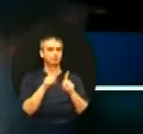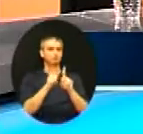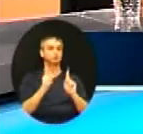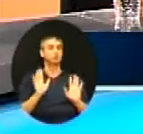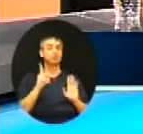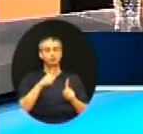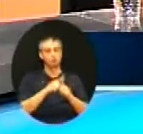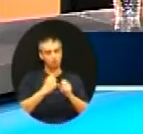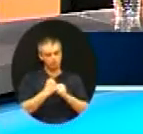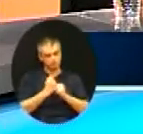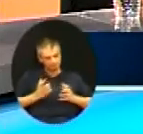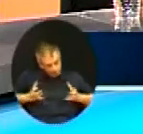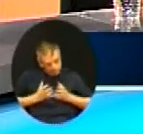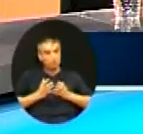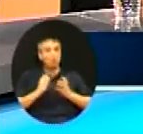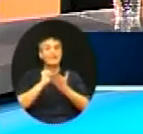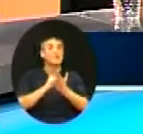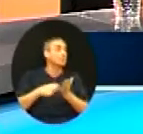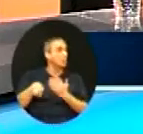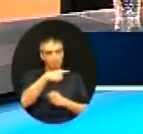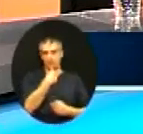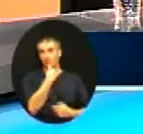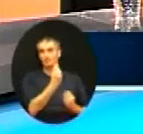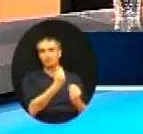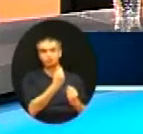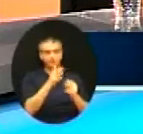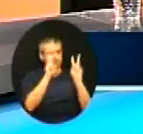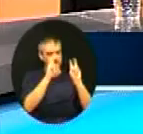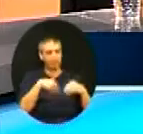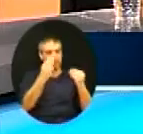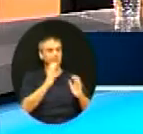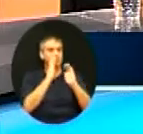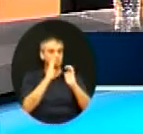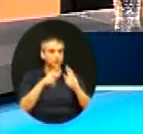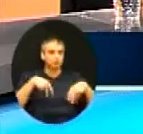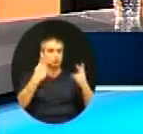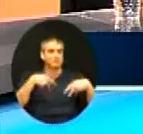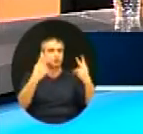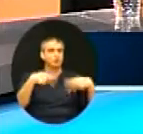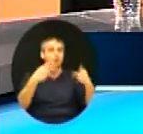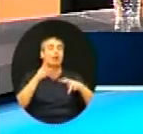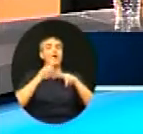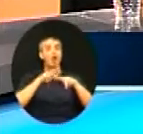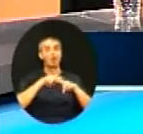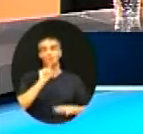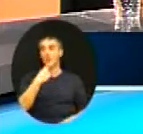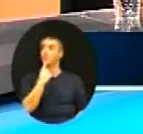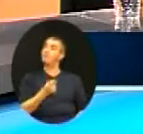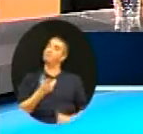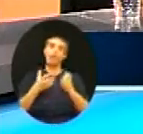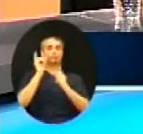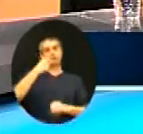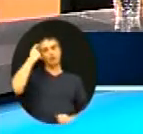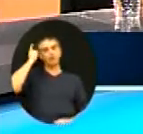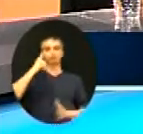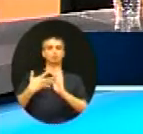שצריך. יש פה מבצע, העיתונאי אומר משהו, צטטים את זה בתקשורת הלוך וחזור, אחר כך באים ואומרים, העם חייב